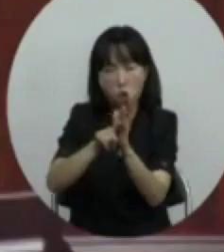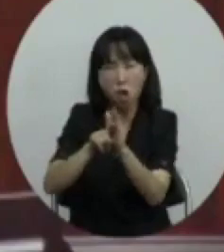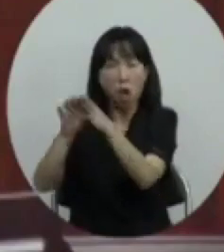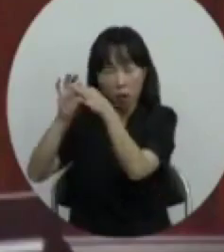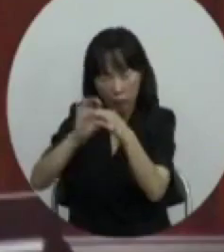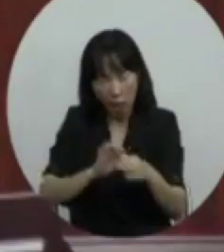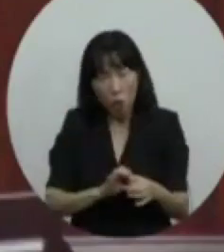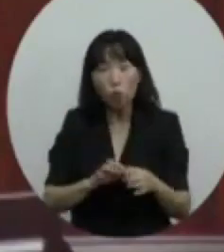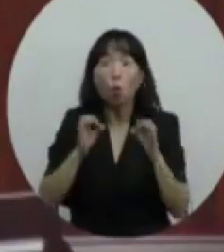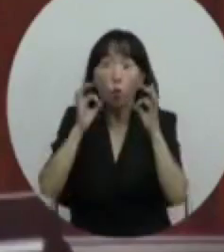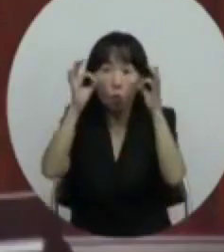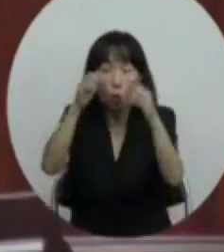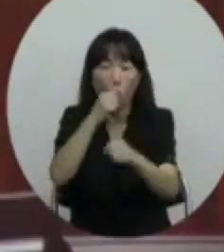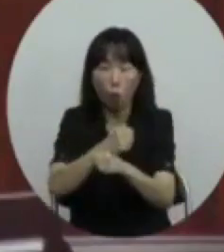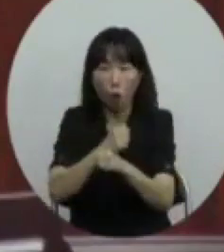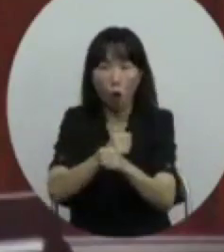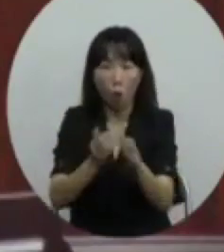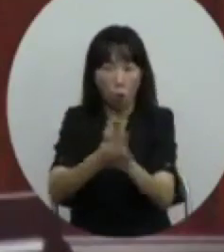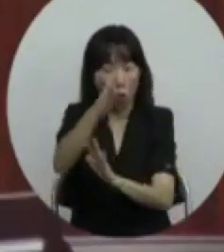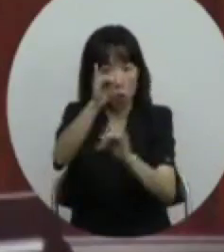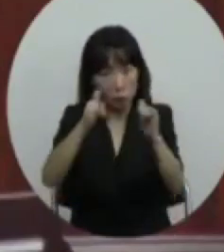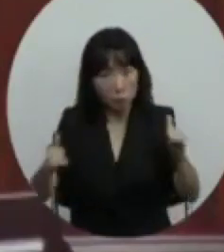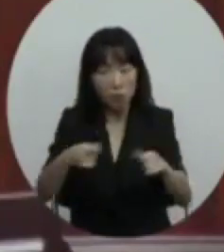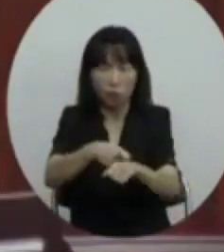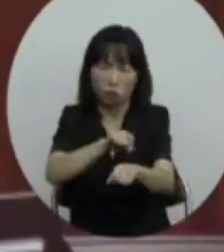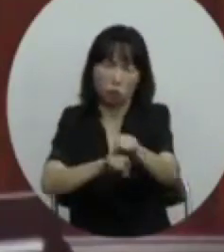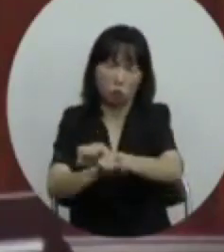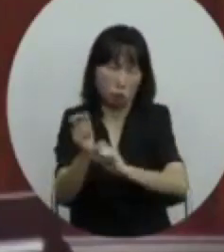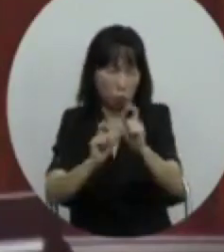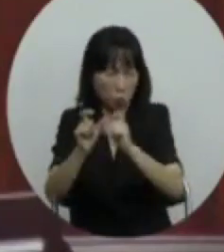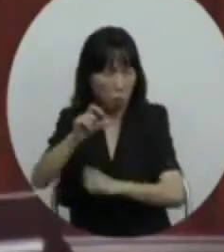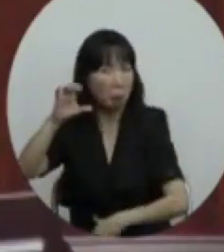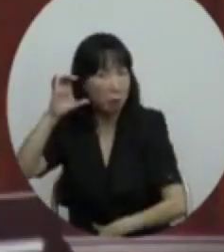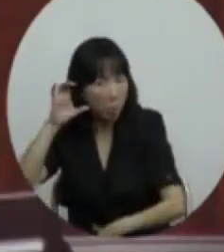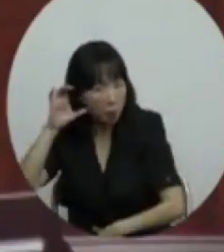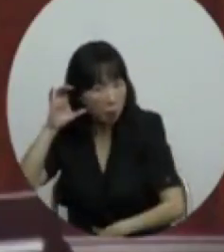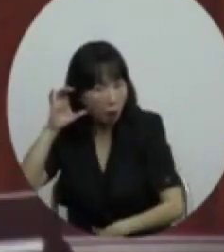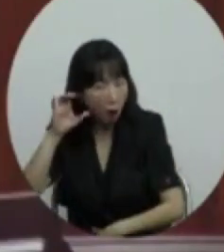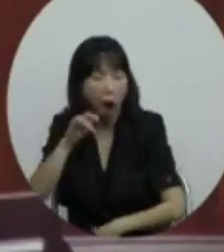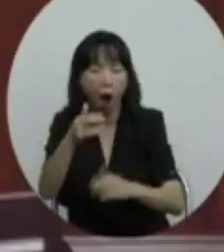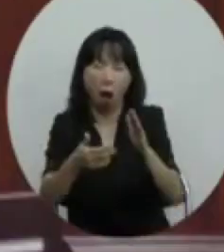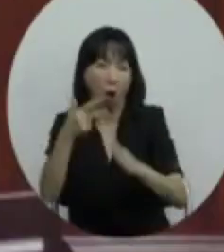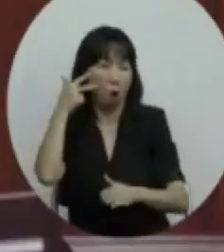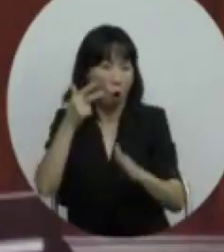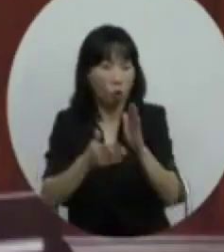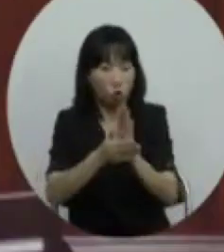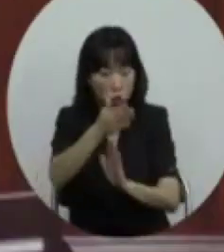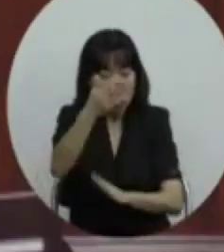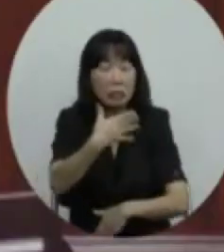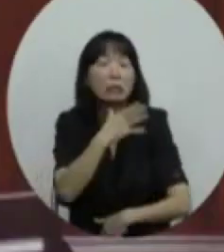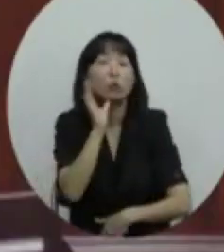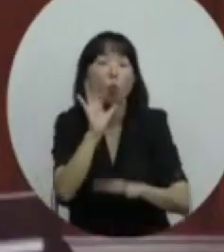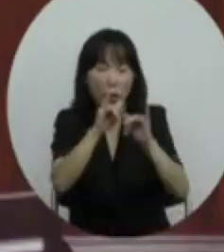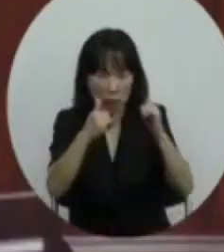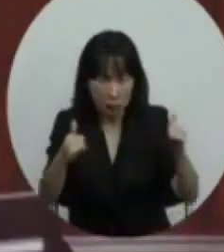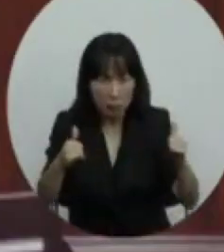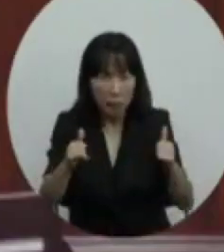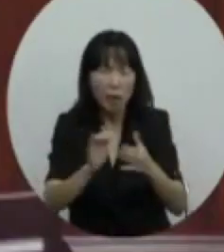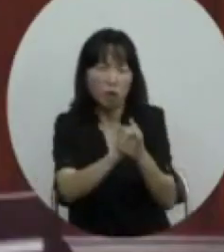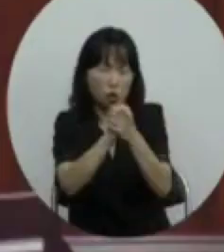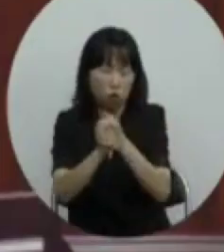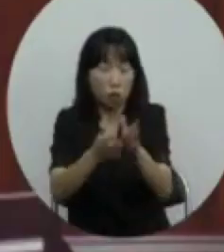것이며 시민들의 의견을 적극적으로 수렴하여 어르신 친화 도시 조성에 최선을